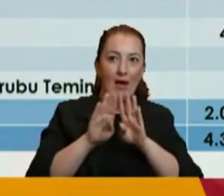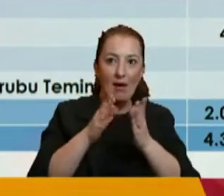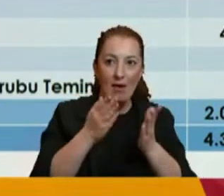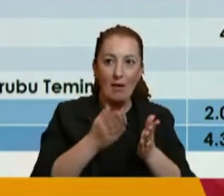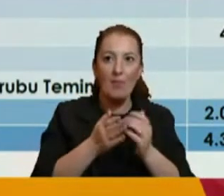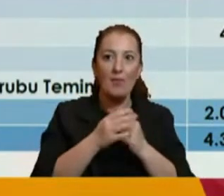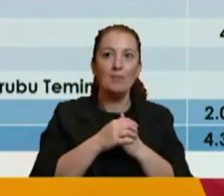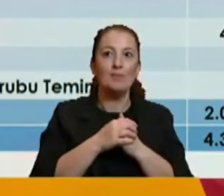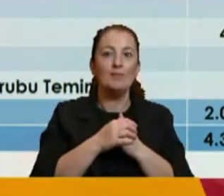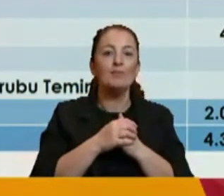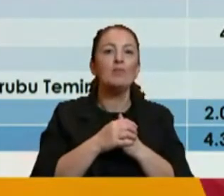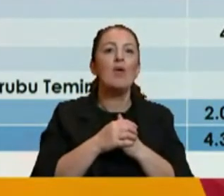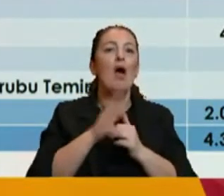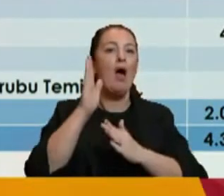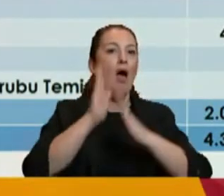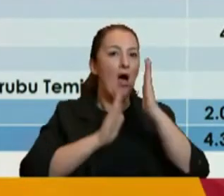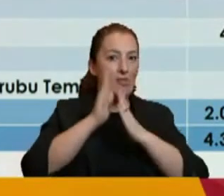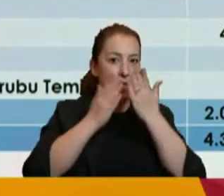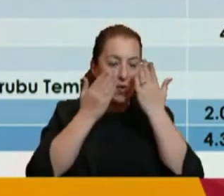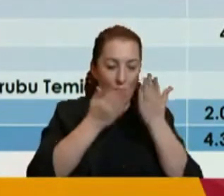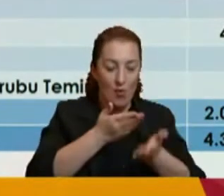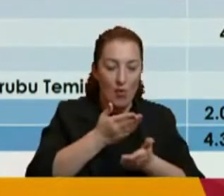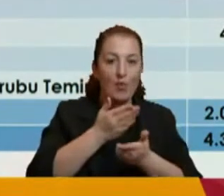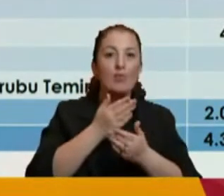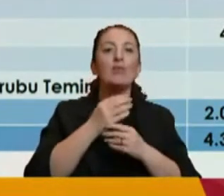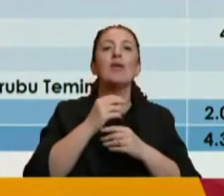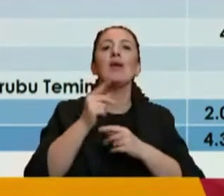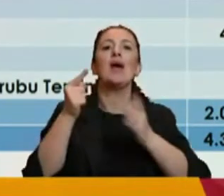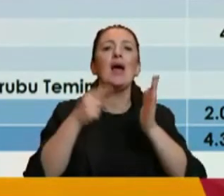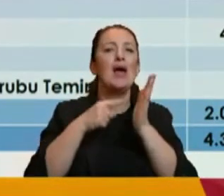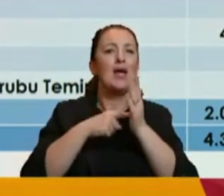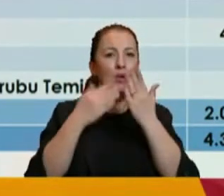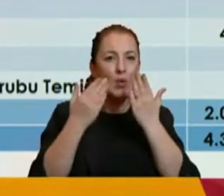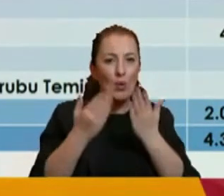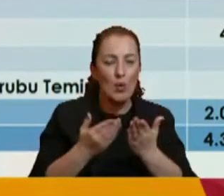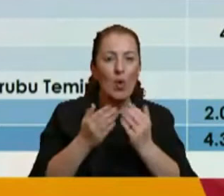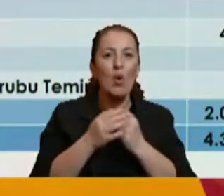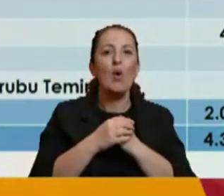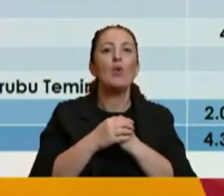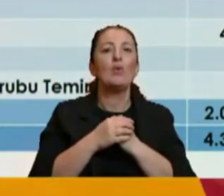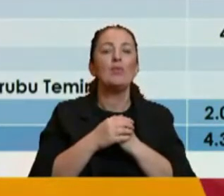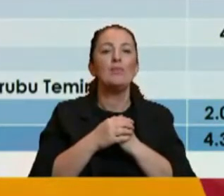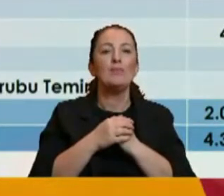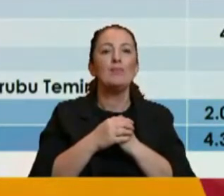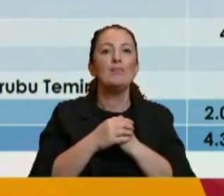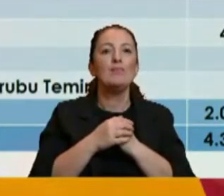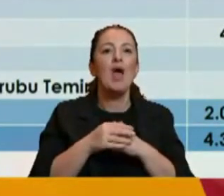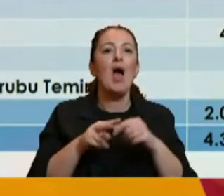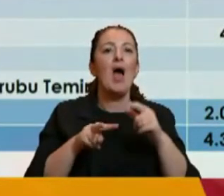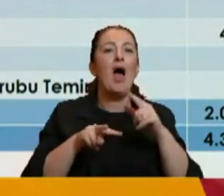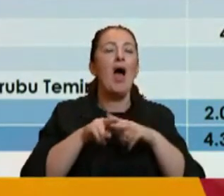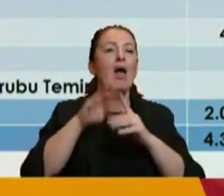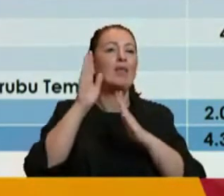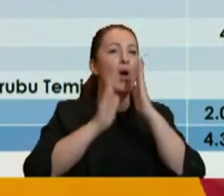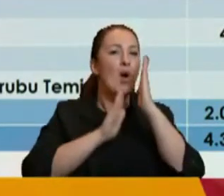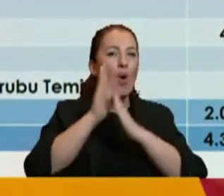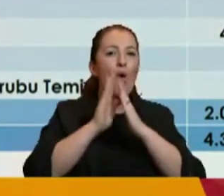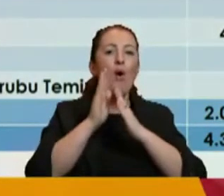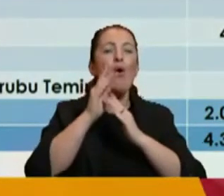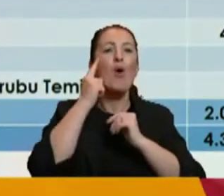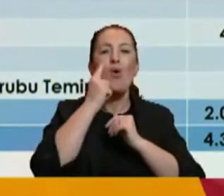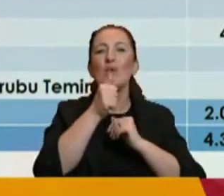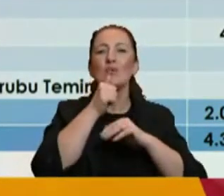deşarjı Ataköy derin deniz deşarjı Kadıköy derin deniz deşarjı Ataköy ileri Biyolojik atıksu arıtma